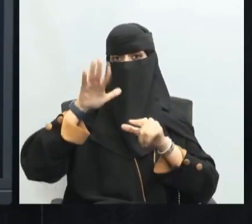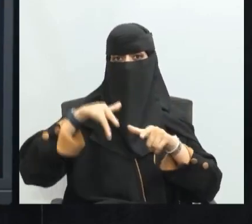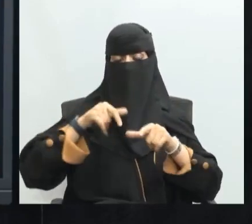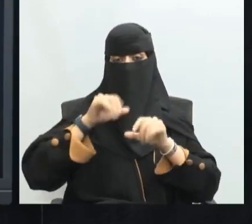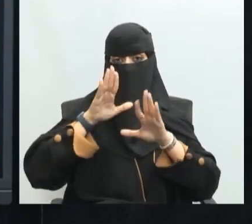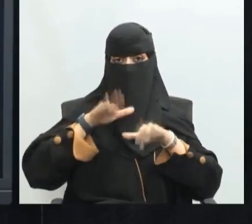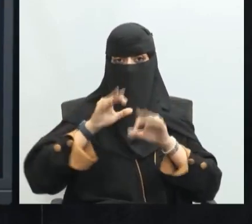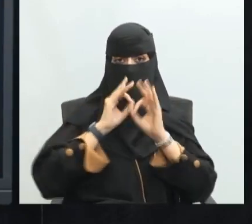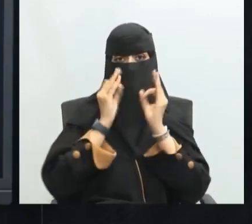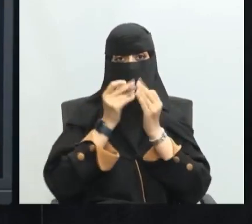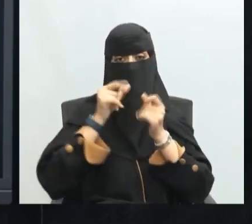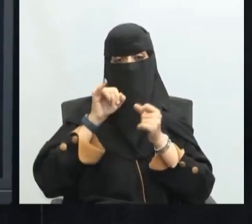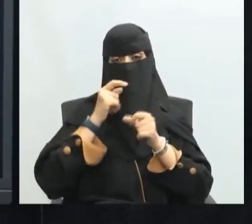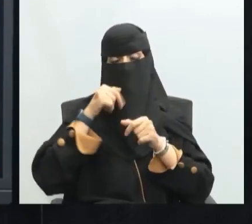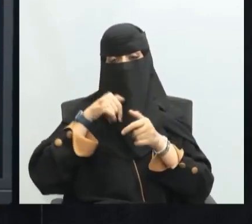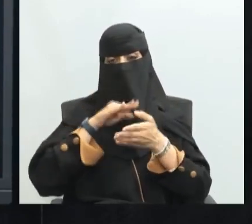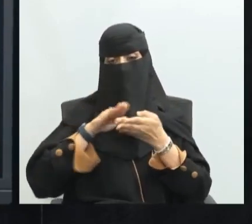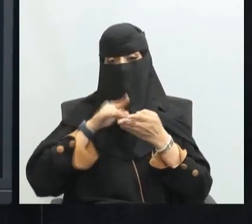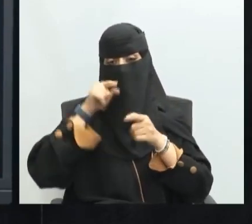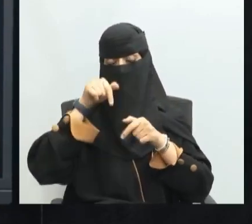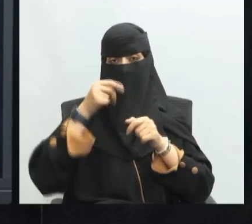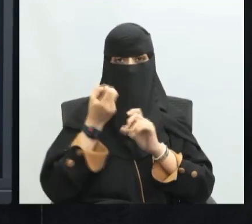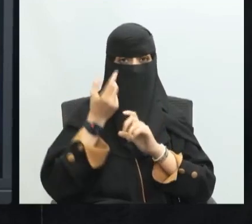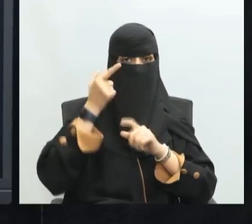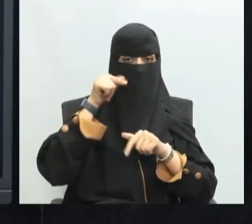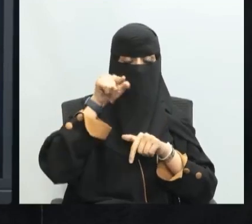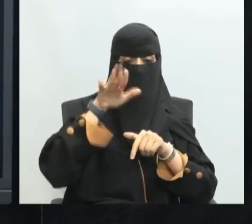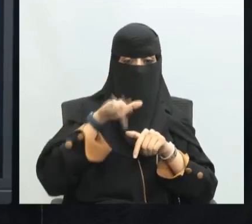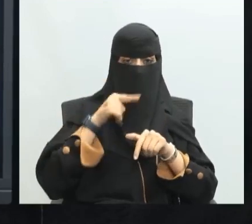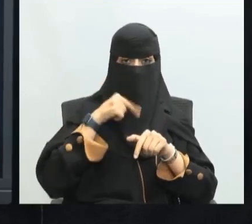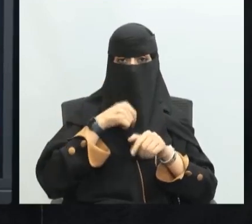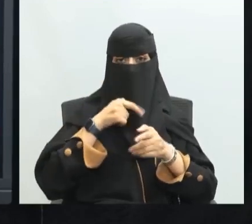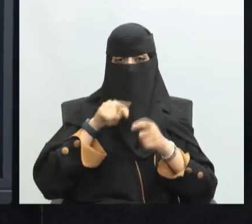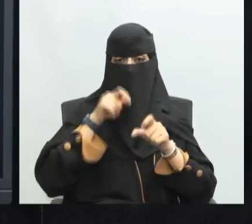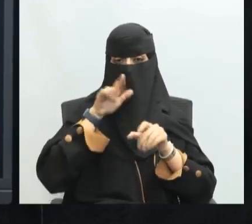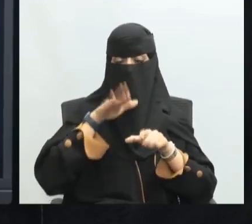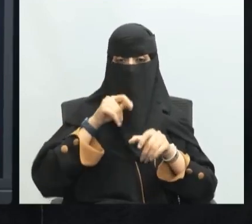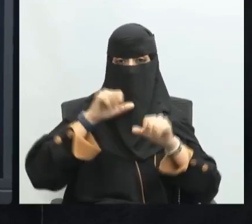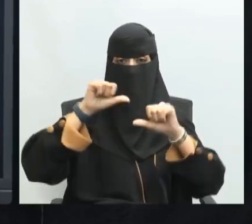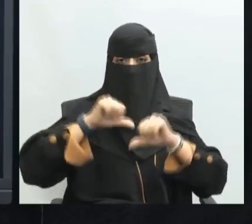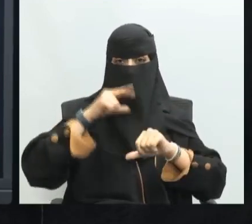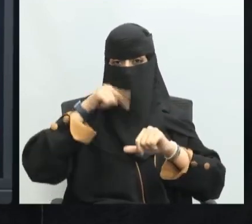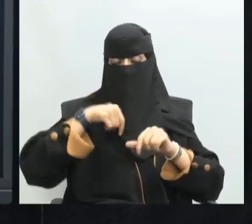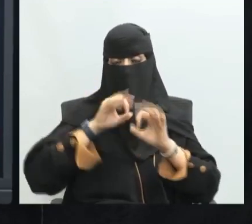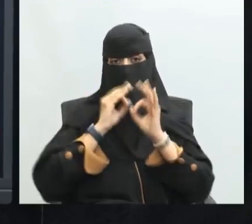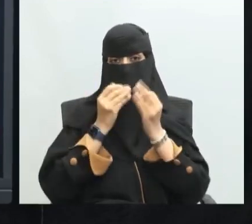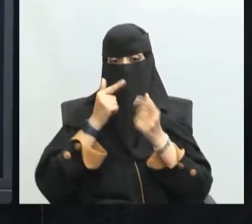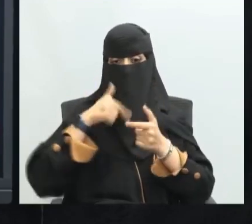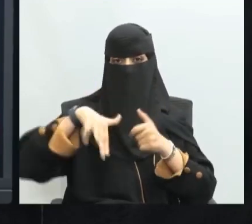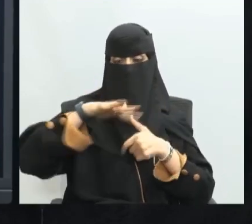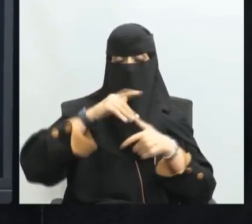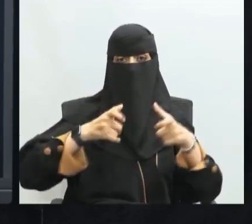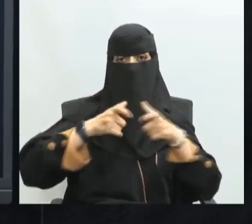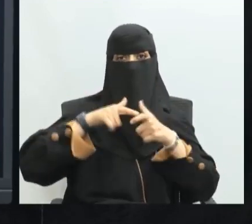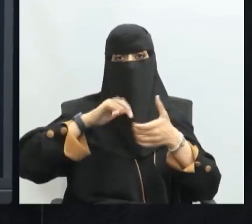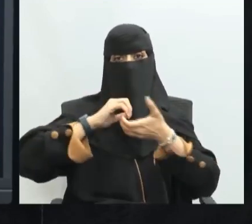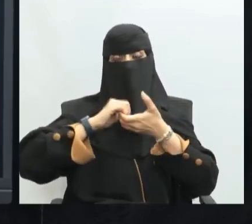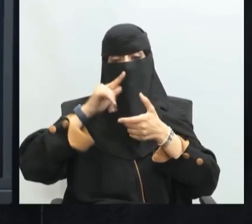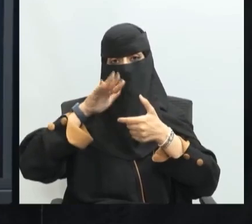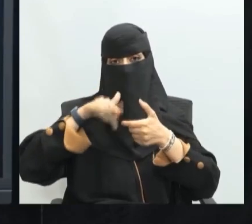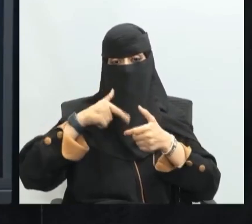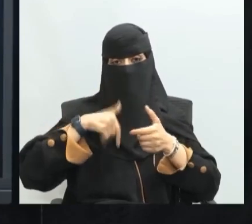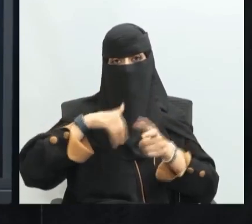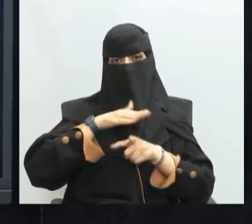المجتمع من خطر هذه الافكار وهذه الافات التي تدمر المجتمع وتدعي الى الوحده الوطنيه والتلاحم